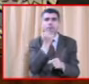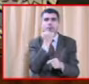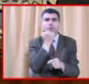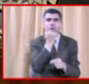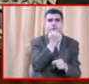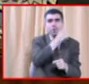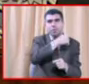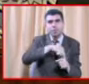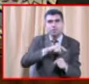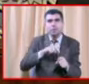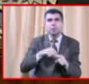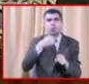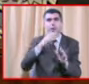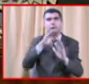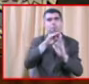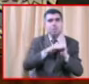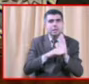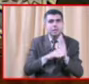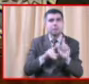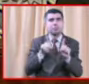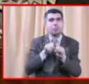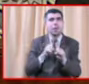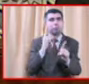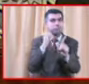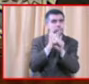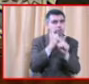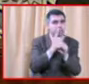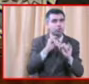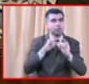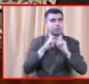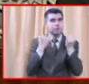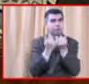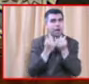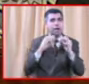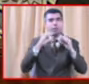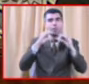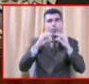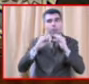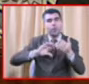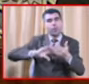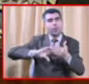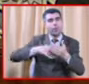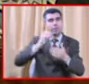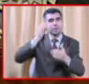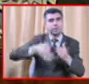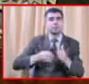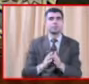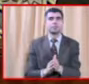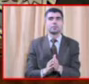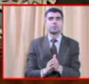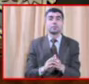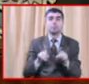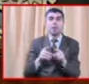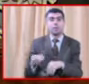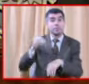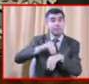في هذا الموضوع، المكتب على استعداد لكي يصححها أي استدراك وأي تصحيح. المسألة